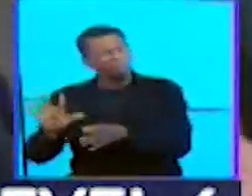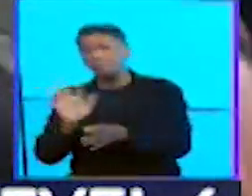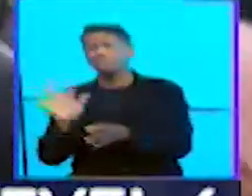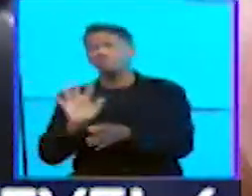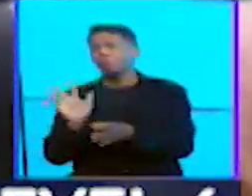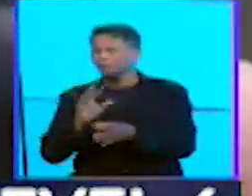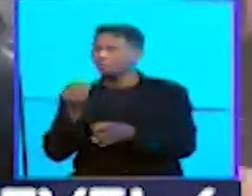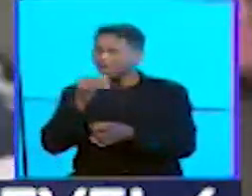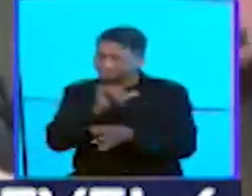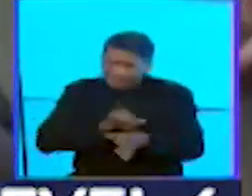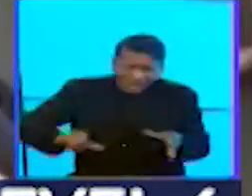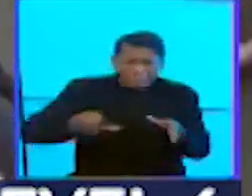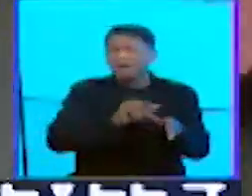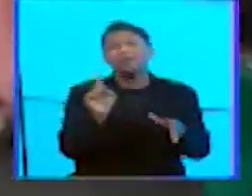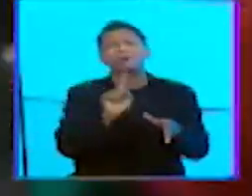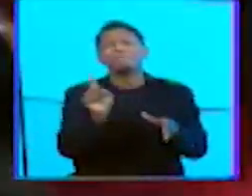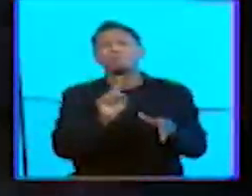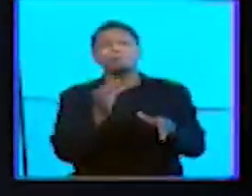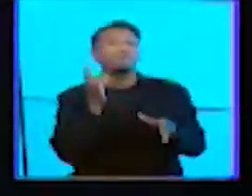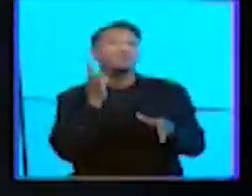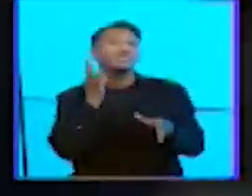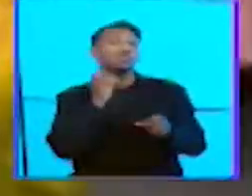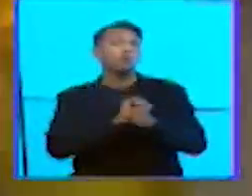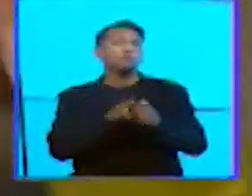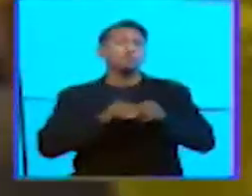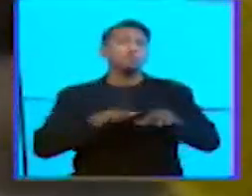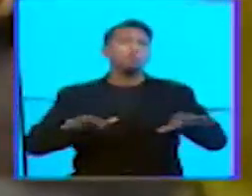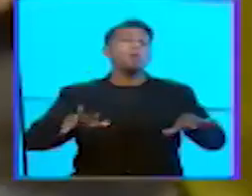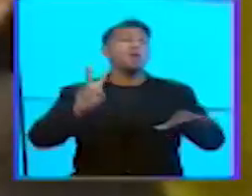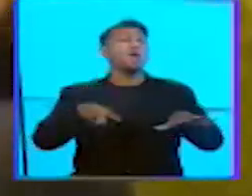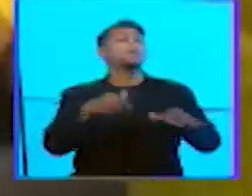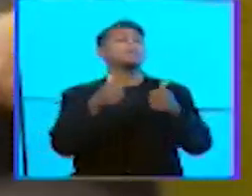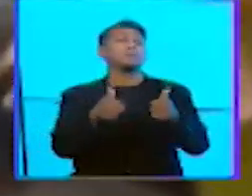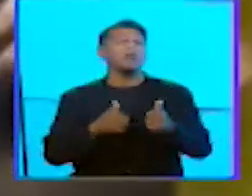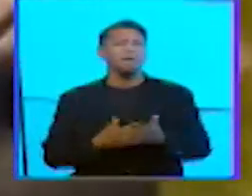Dari Tasikmalaya, Jawa Barat, Asep Juwari, Wonang, iNews, melaporkan.